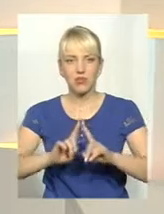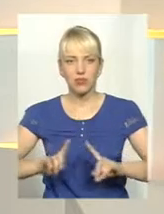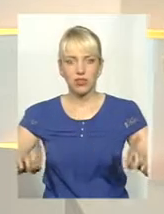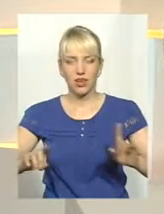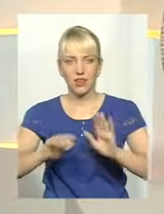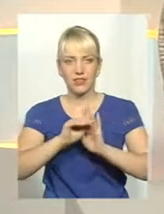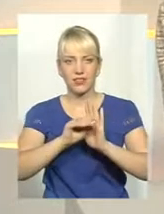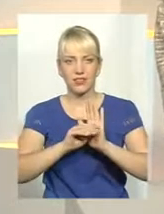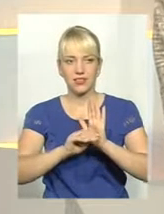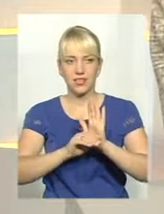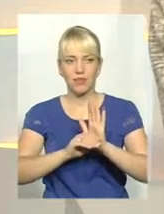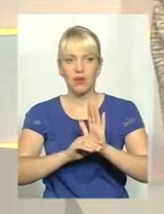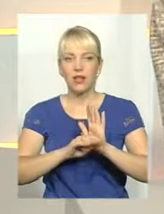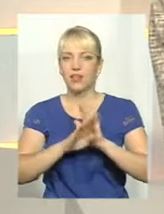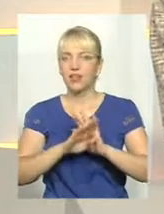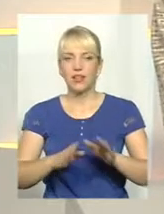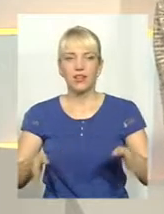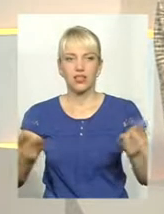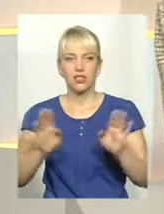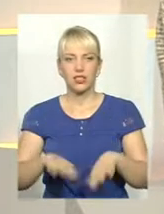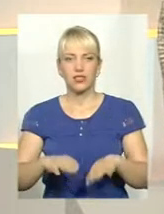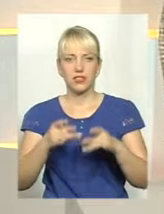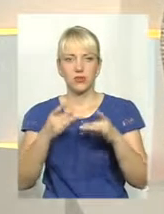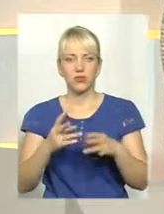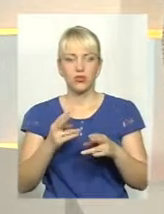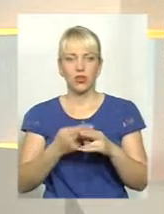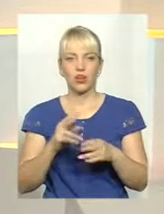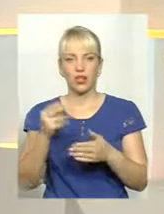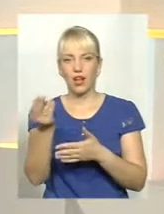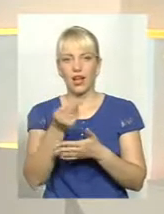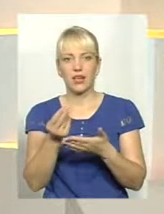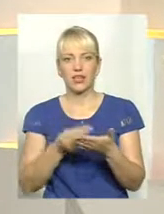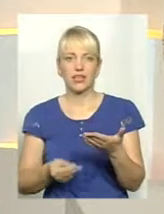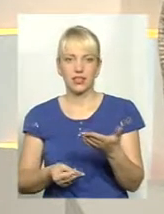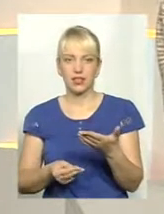думку, що варто було би зробити для того, аби справді